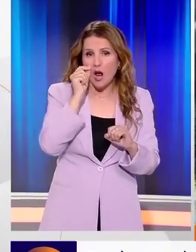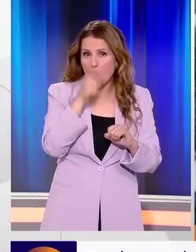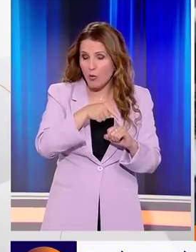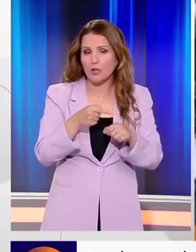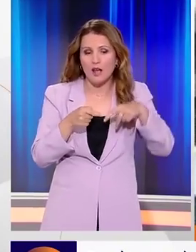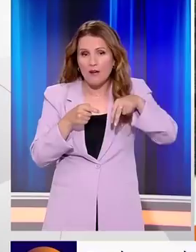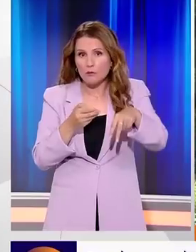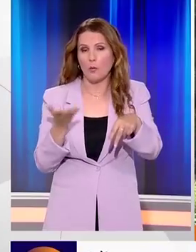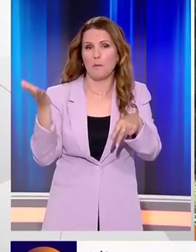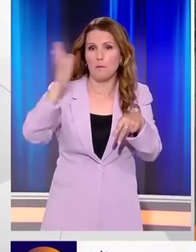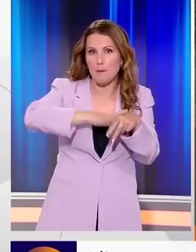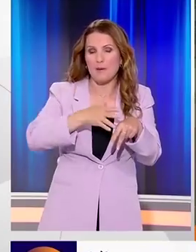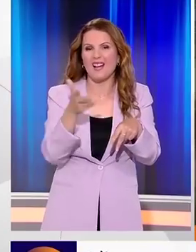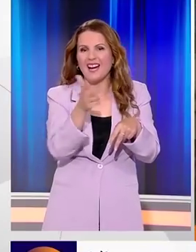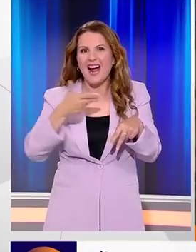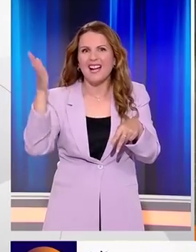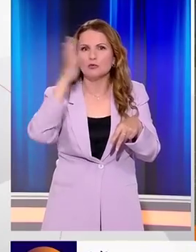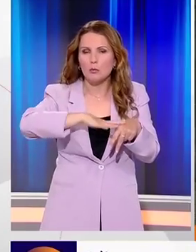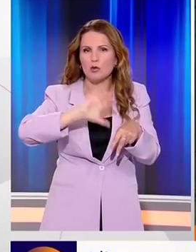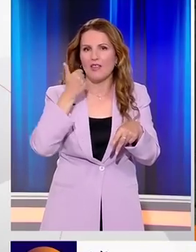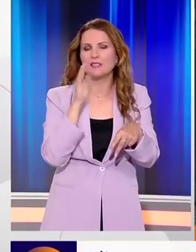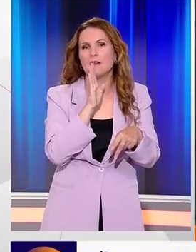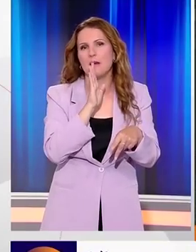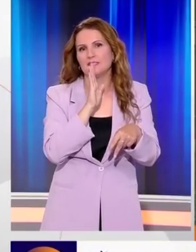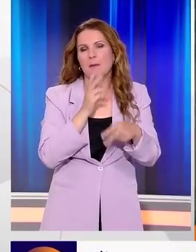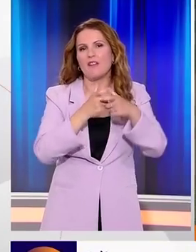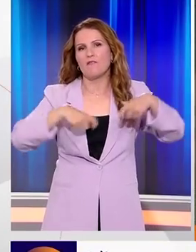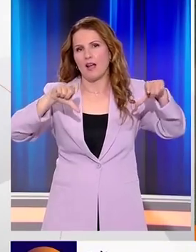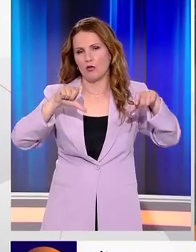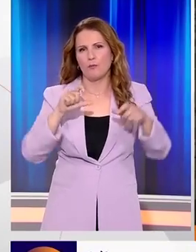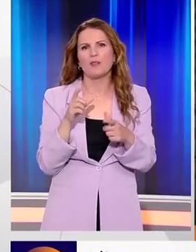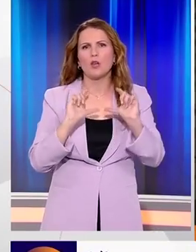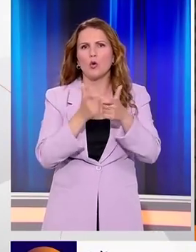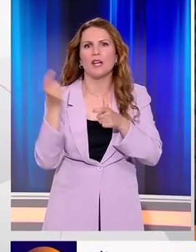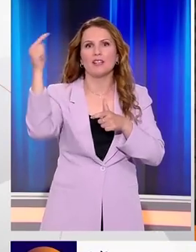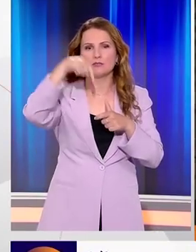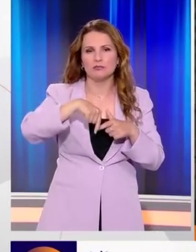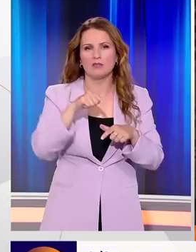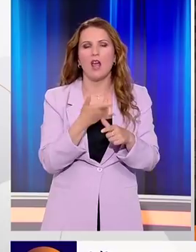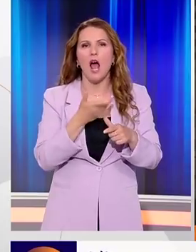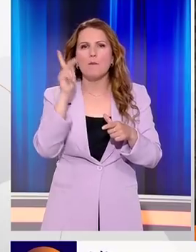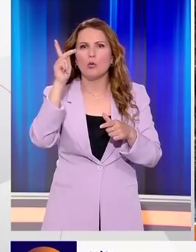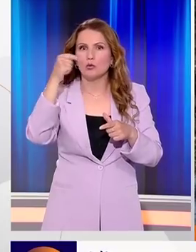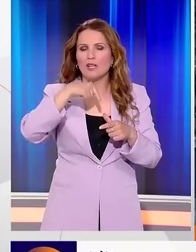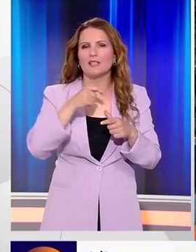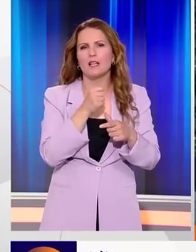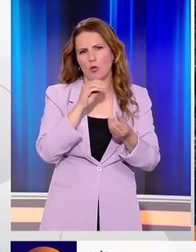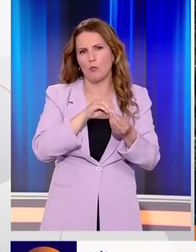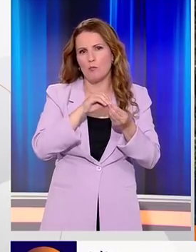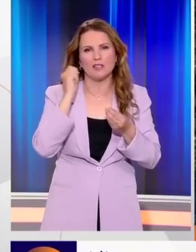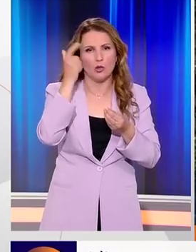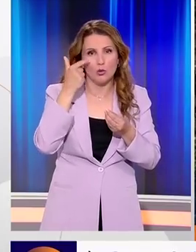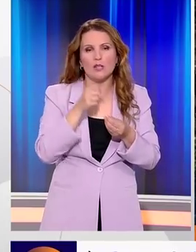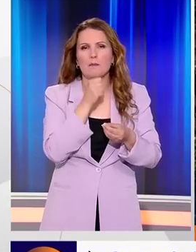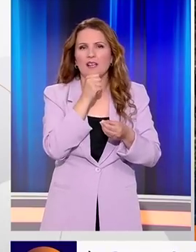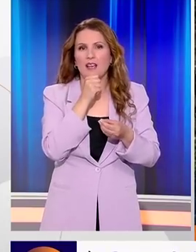από γκαραζόπορτα στο Νέο Φάλιρο χτες το μεσημέρι. Η οικογένεια είχε έρθει στην Αθήνα από την Κοζάνη για να περάσουν το Πάσχα με τη γιαγιά. Ο